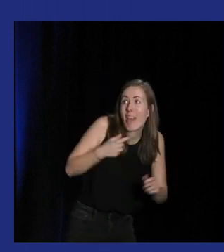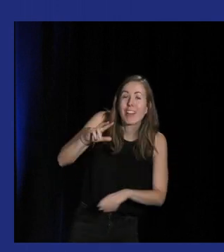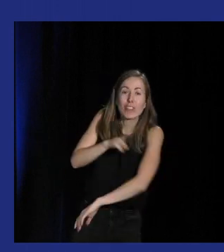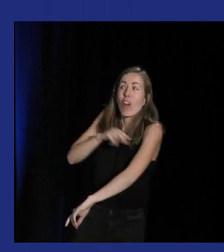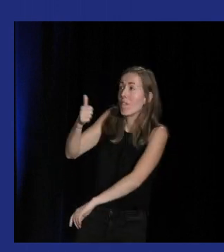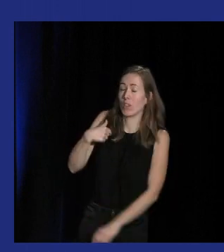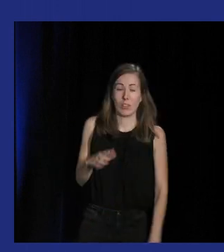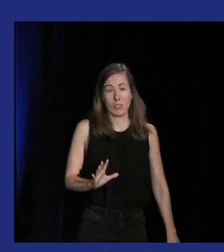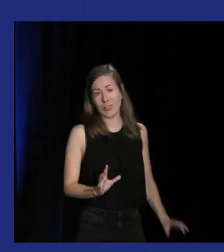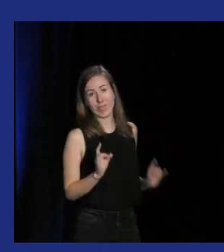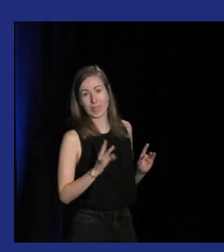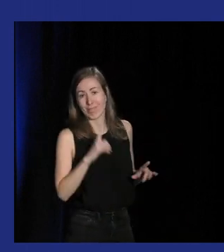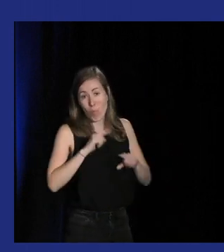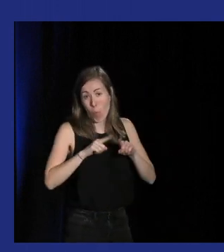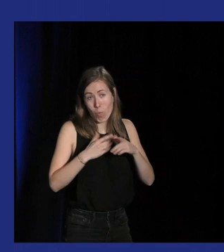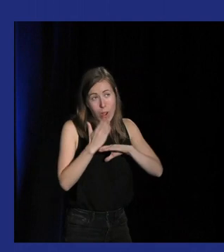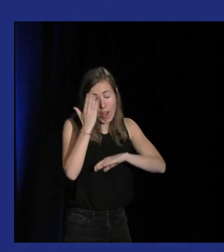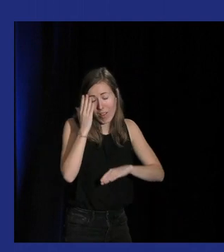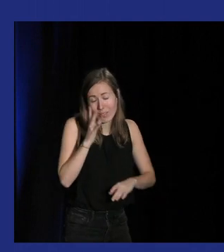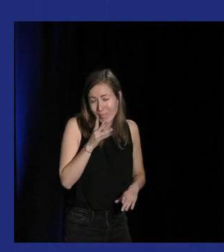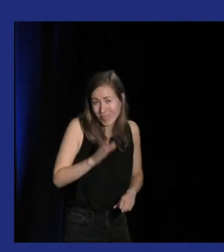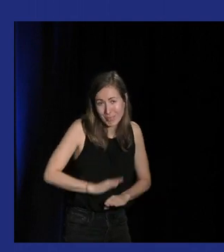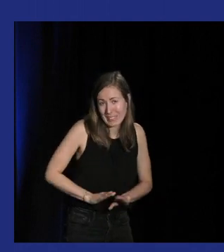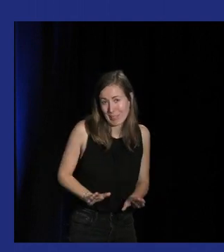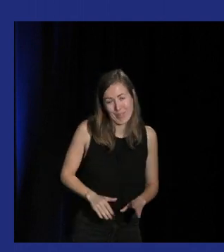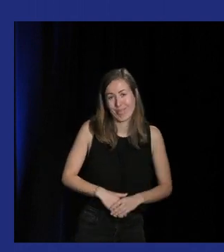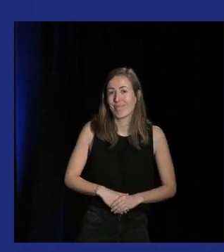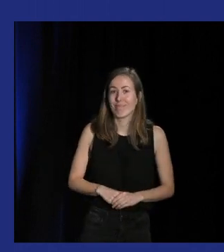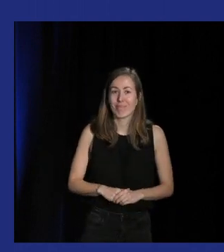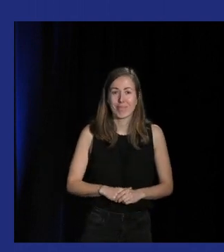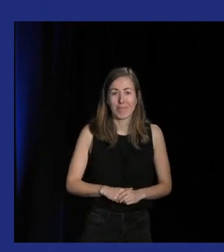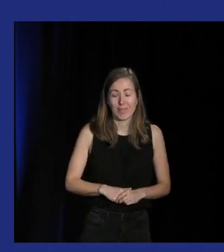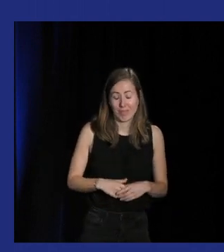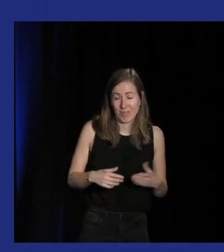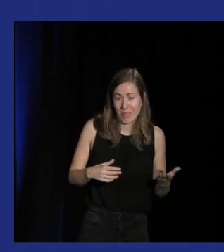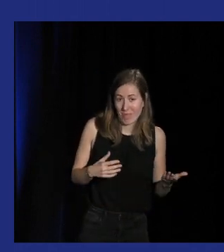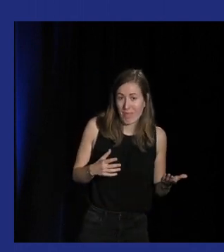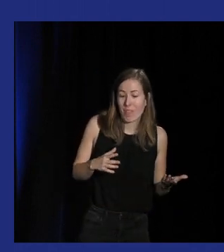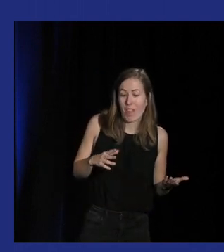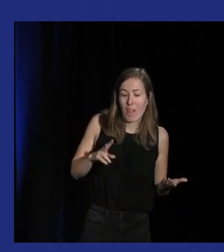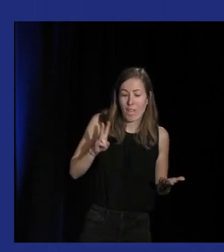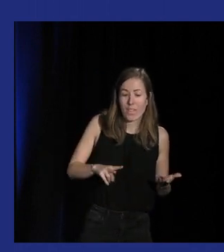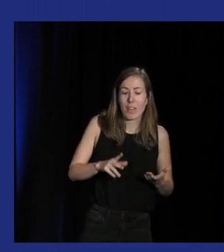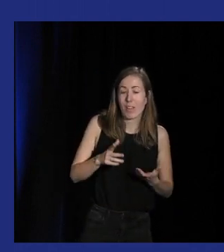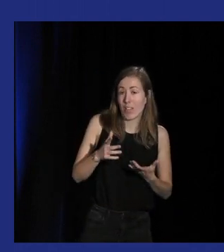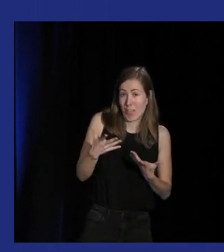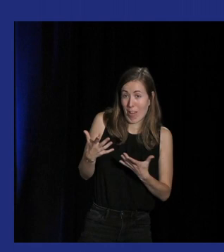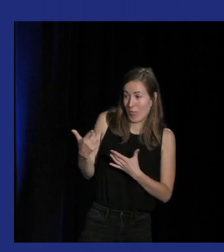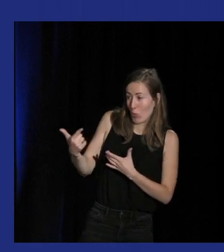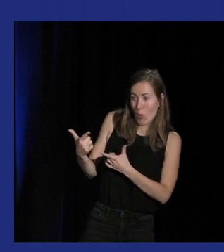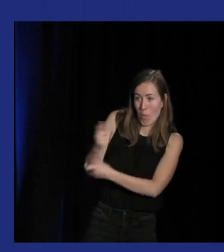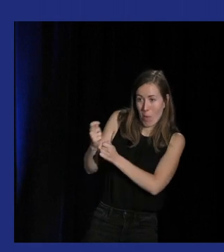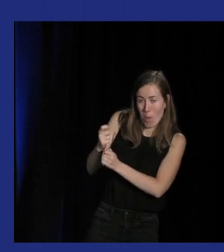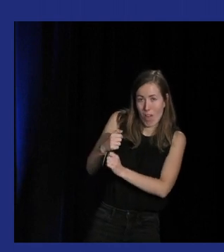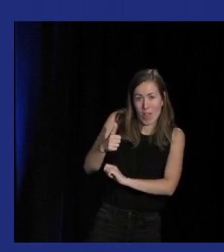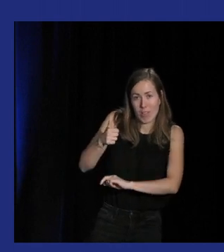le budget mais bon on peut essayer discrètement donc là du coup on a commencé à toucher un sujet qui est évidemment